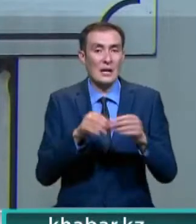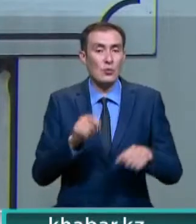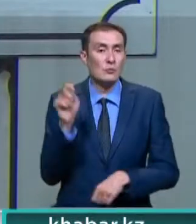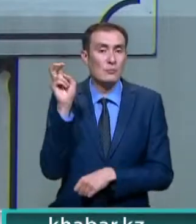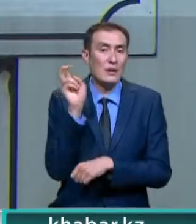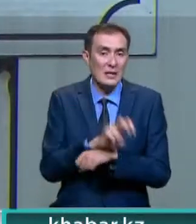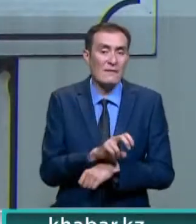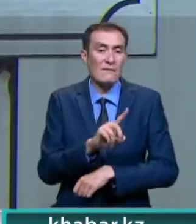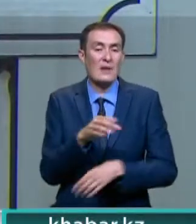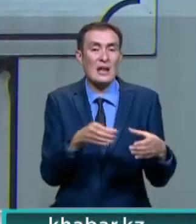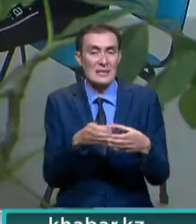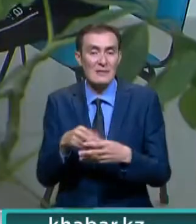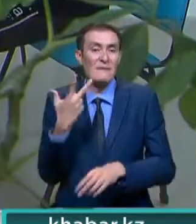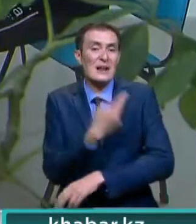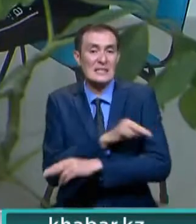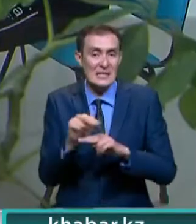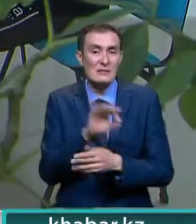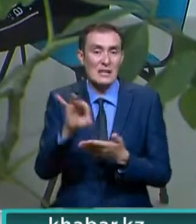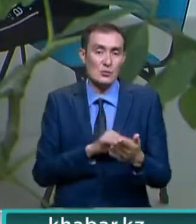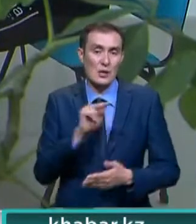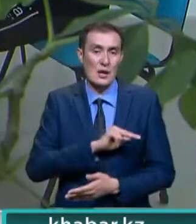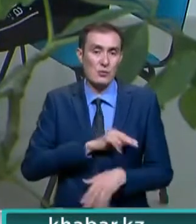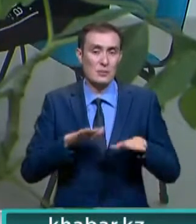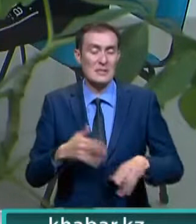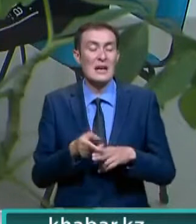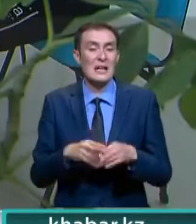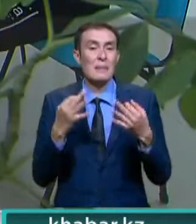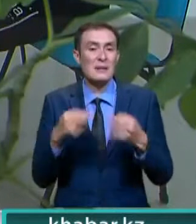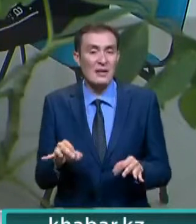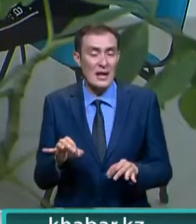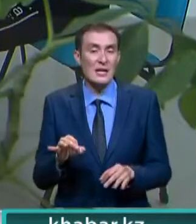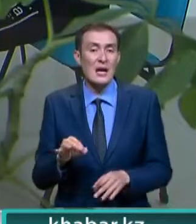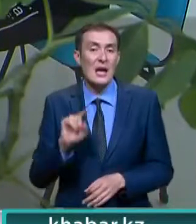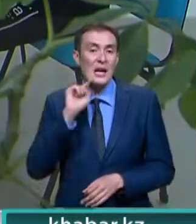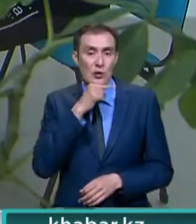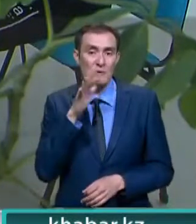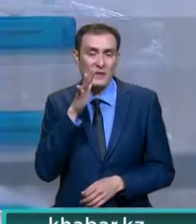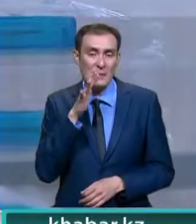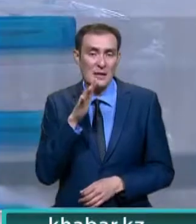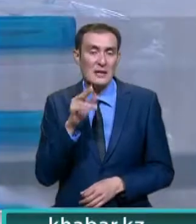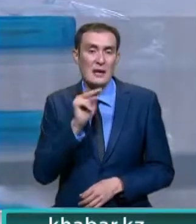коллективы и вакцинировать людей прямо на рабочем месте. Это позволяет не останавливать производство.